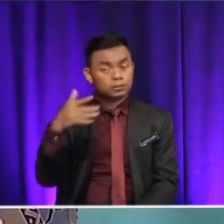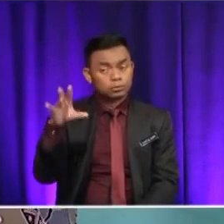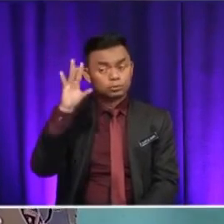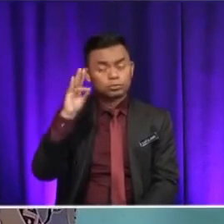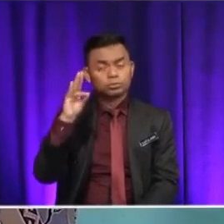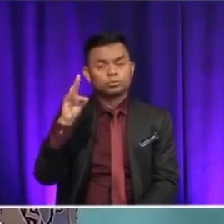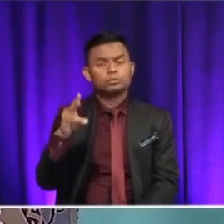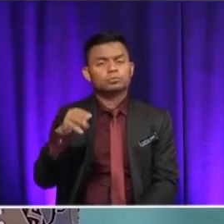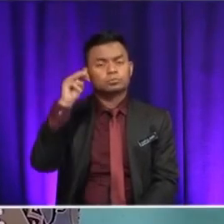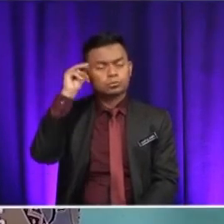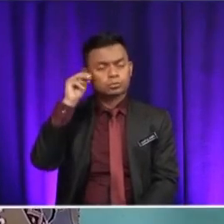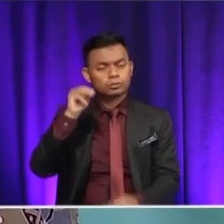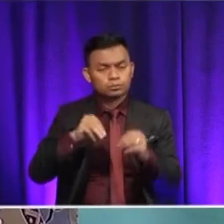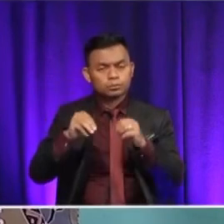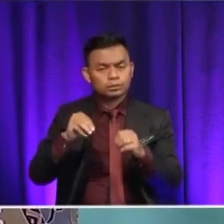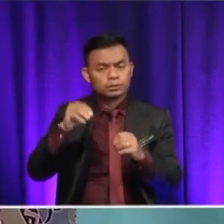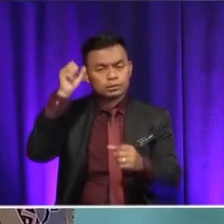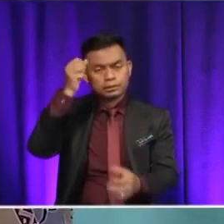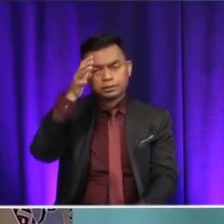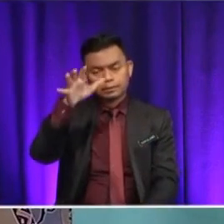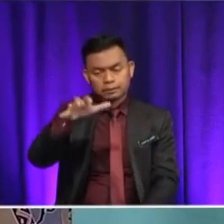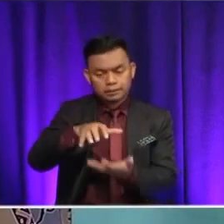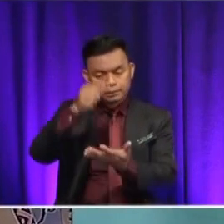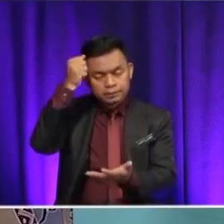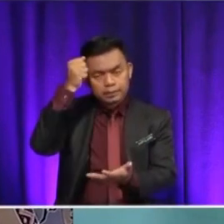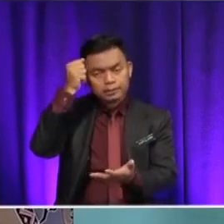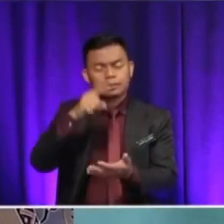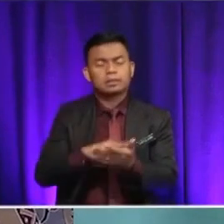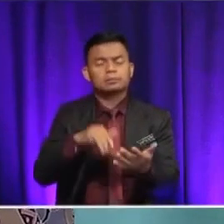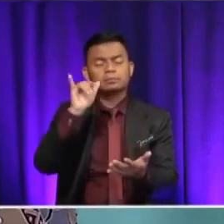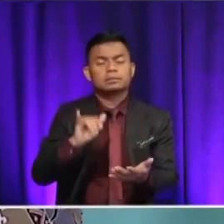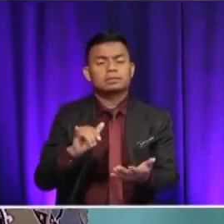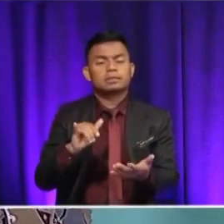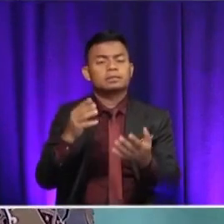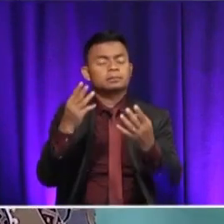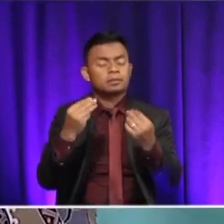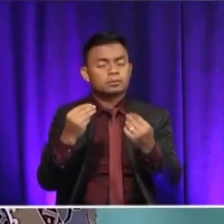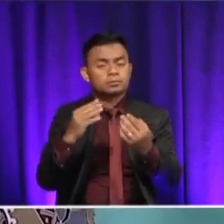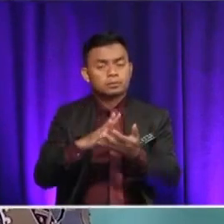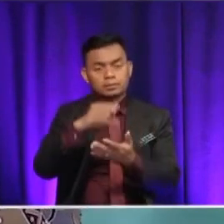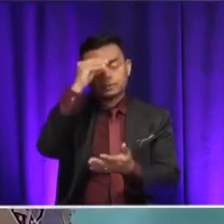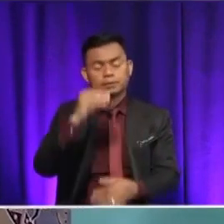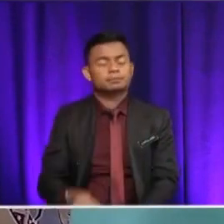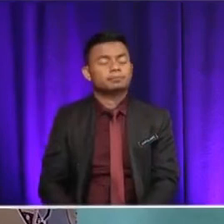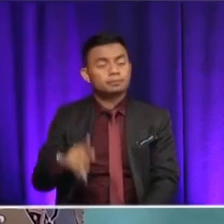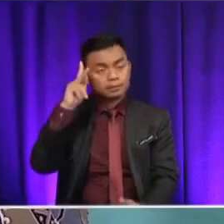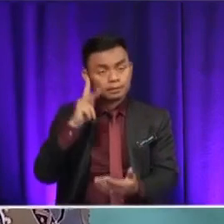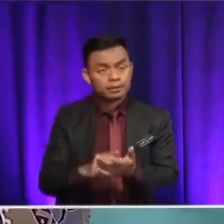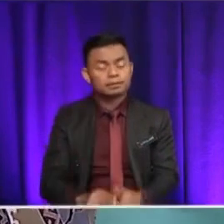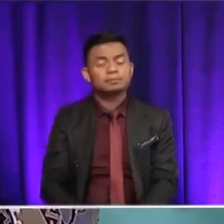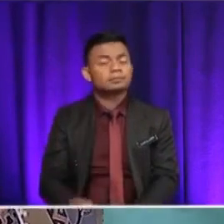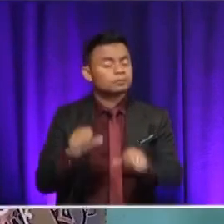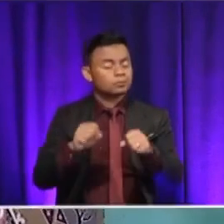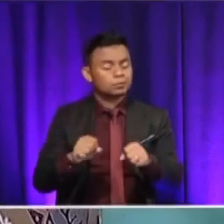bangunan, hafal simbol dan kenal pasti apa yang terdapat dalam lukisan itu. InsyaAllah mereka boleh